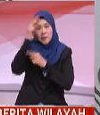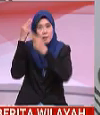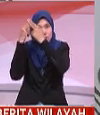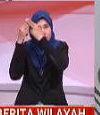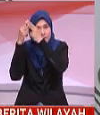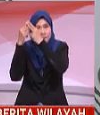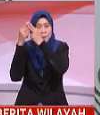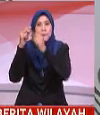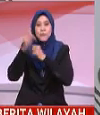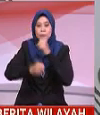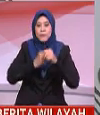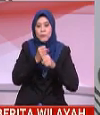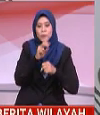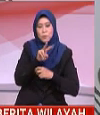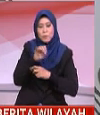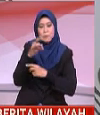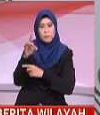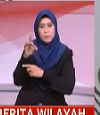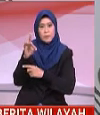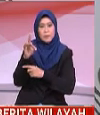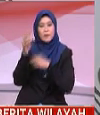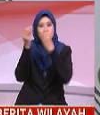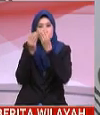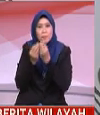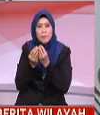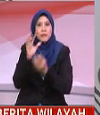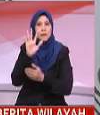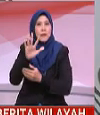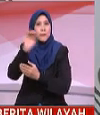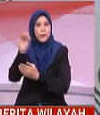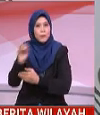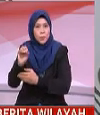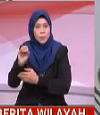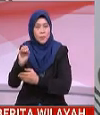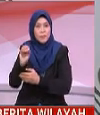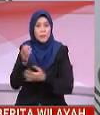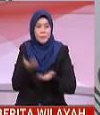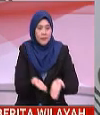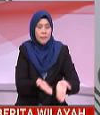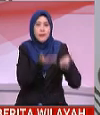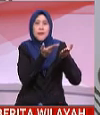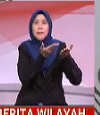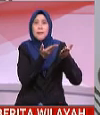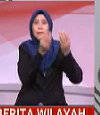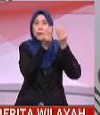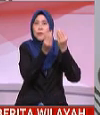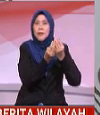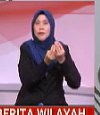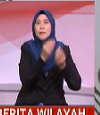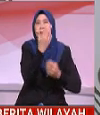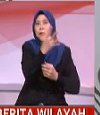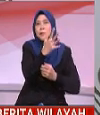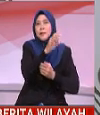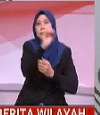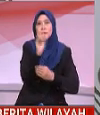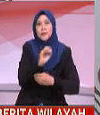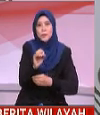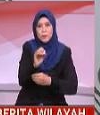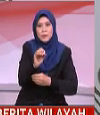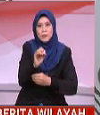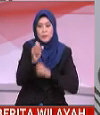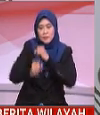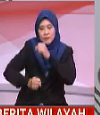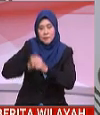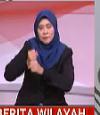pada tahun 2018 pada kadar 5% dinaikkan pada kadar 15%